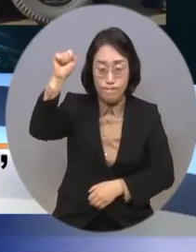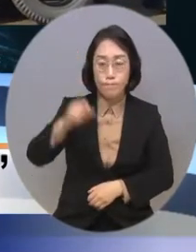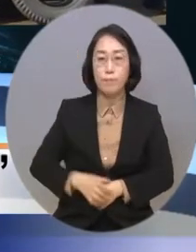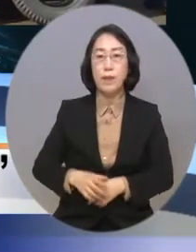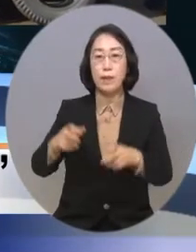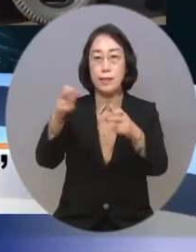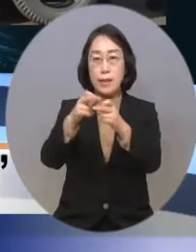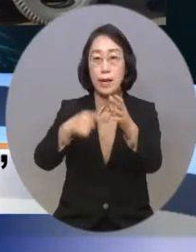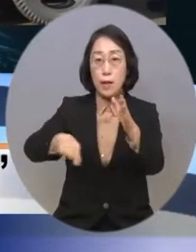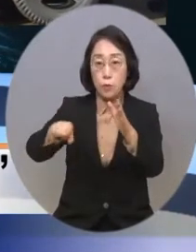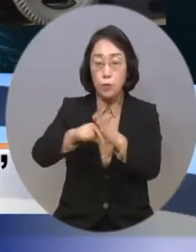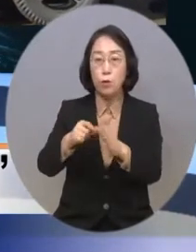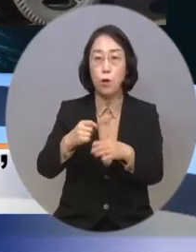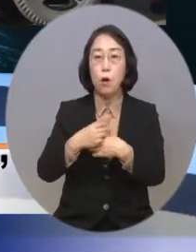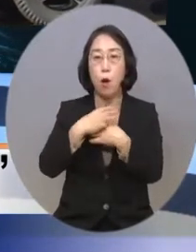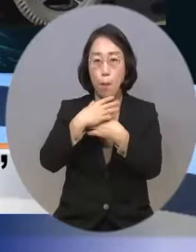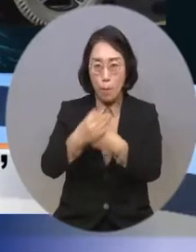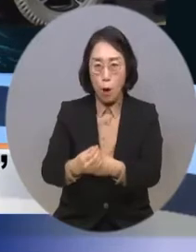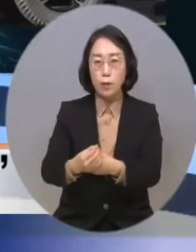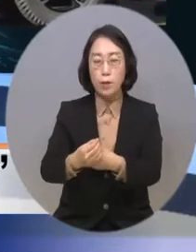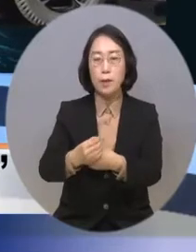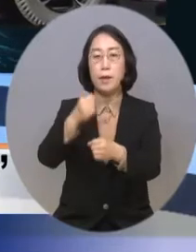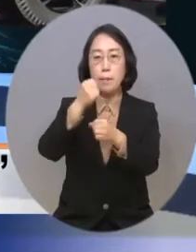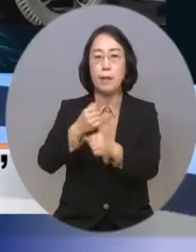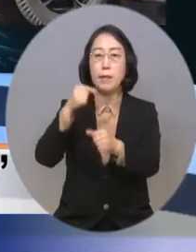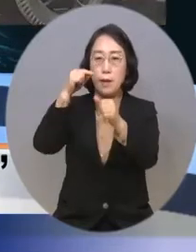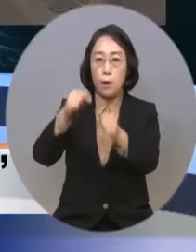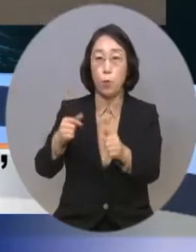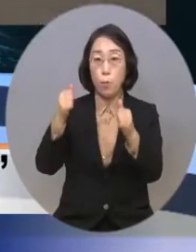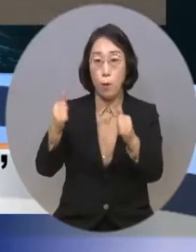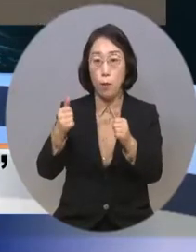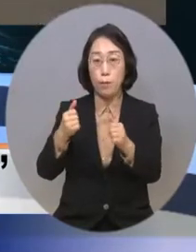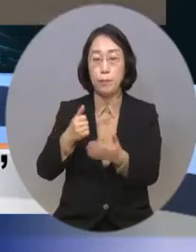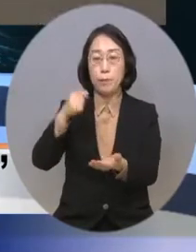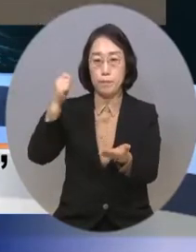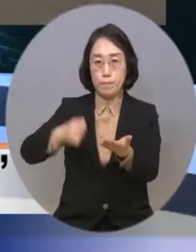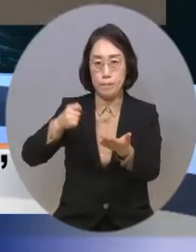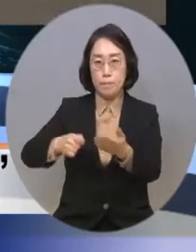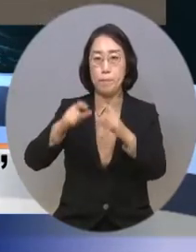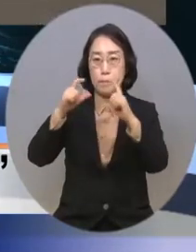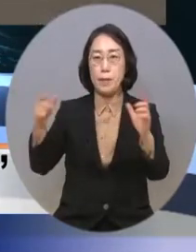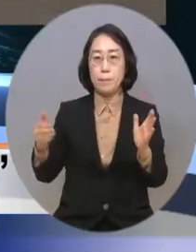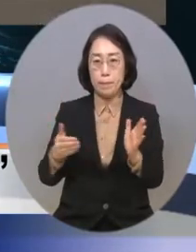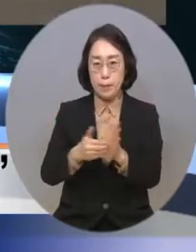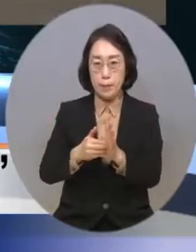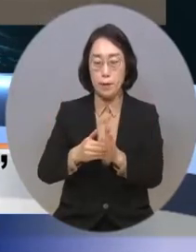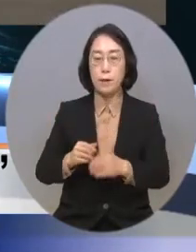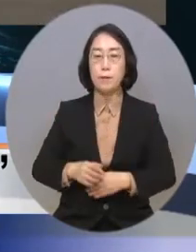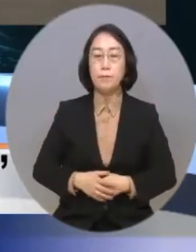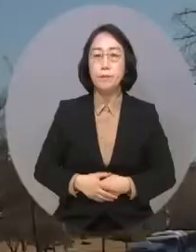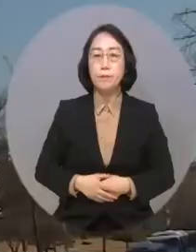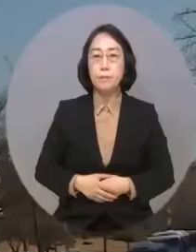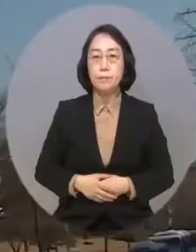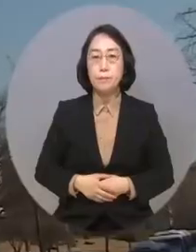위해 편의시설을 갖추라고 판결했습니다. 자세한 내용 정두리 기자가 전해드립니다.